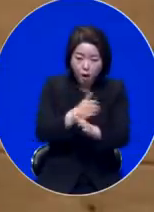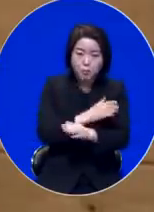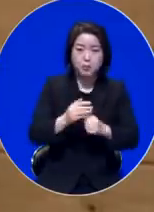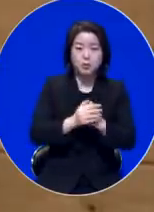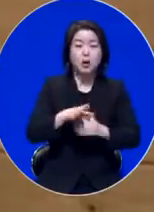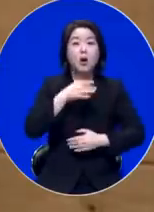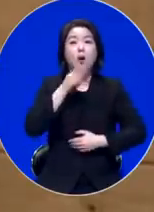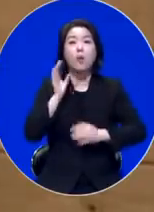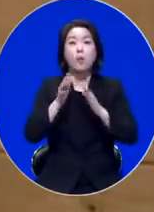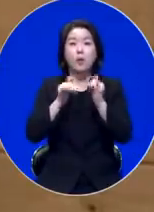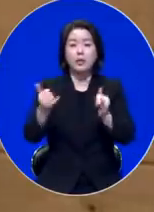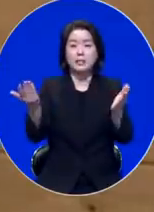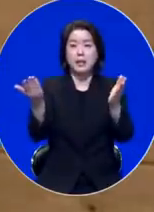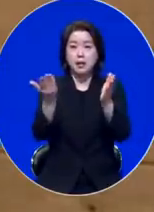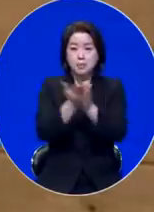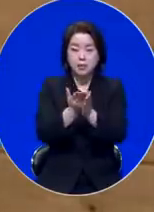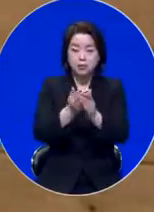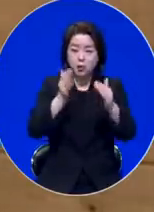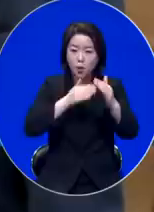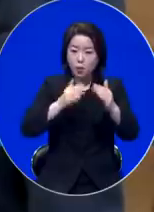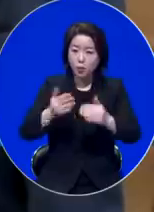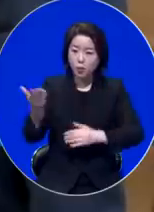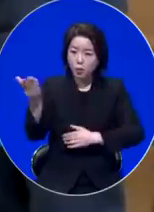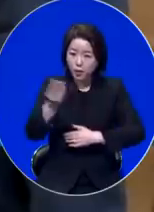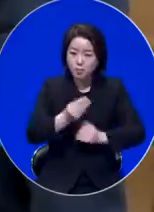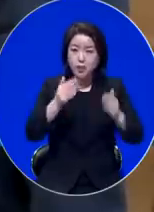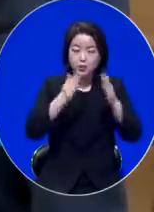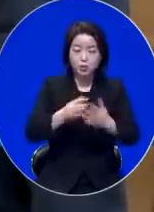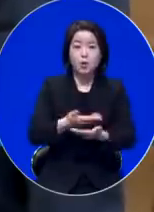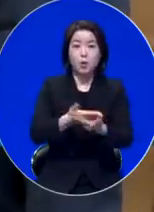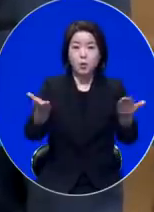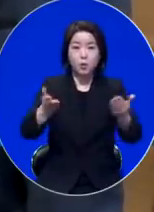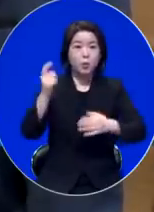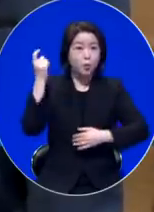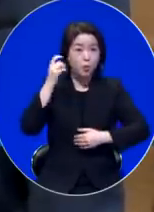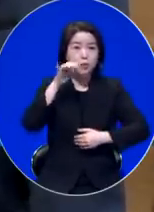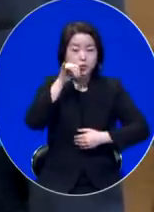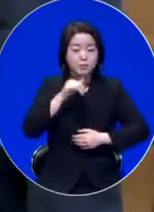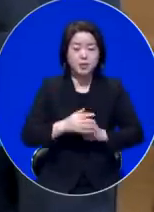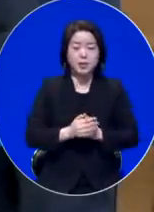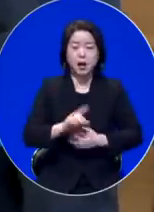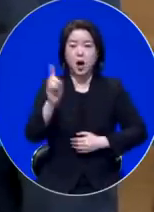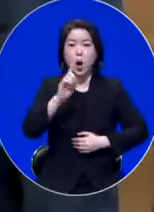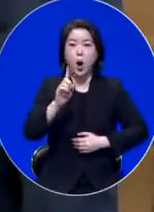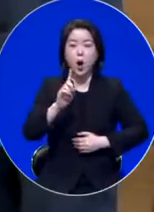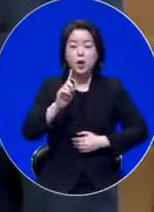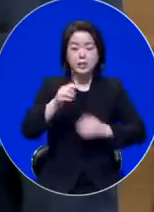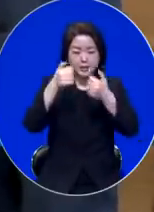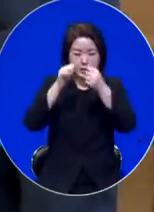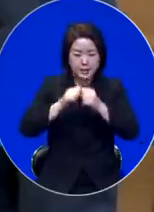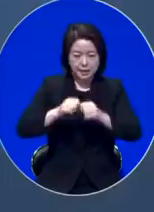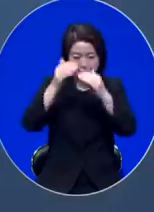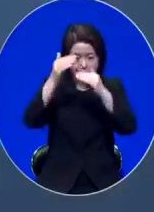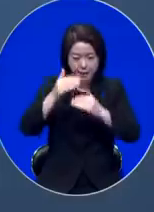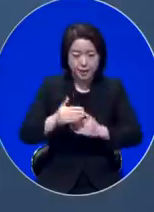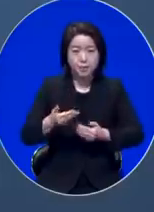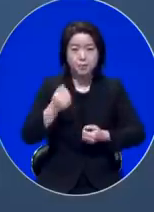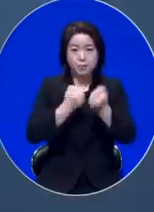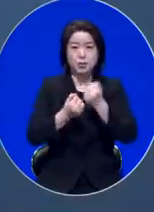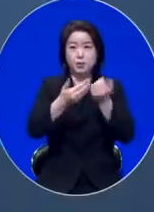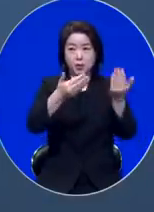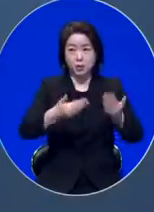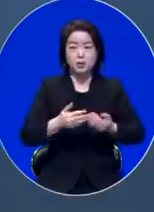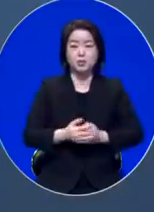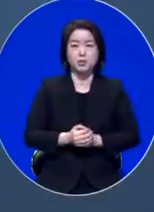고령자 맞춤형 공공임대주택 이봉구 텐 다는 소식이 들리는데요 어떤 부식 인지 좀 자세히 설명해 주시죠 4